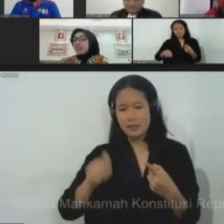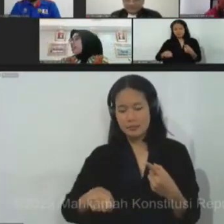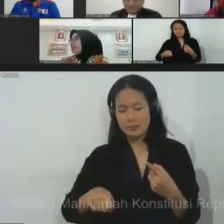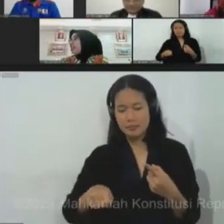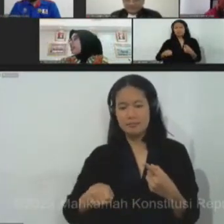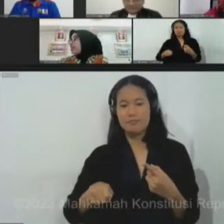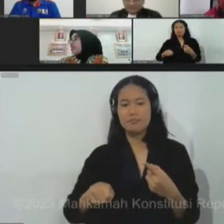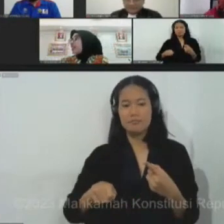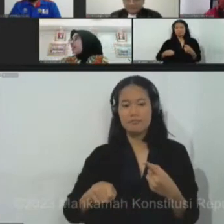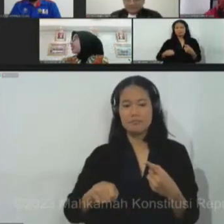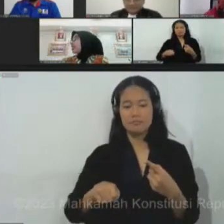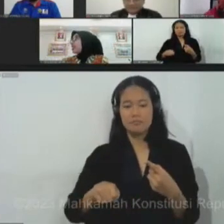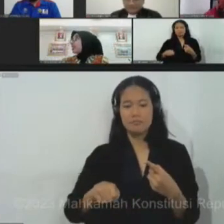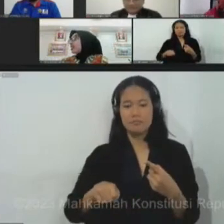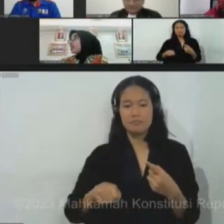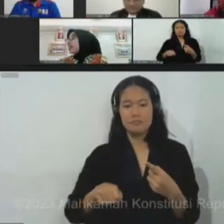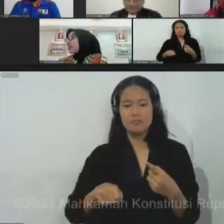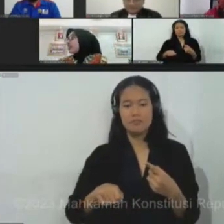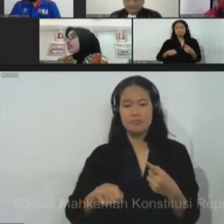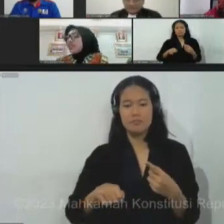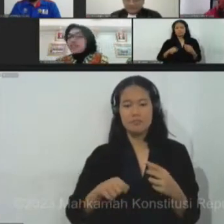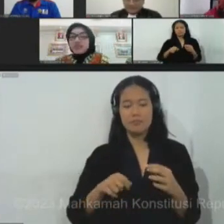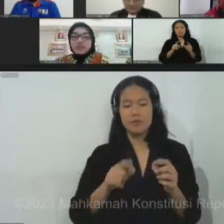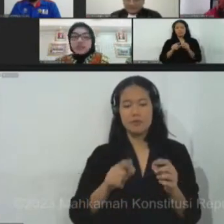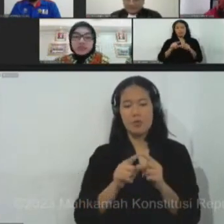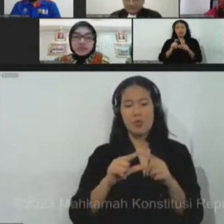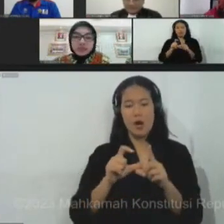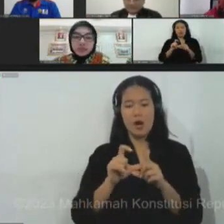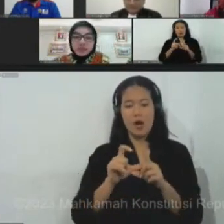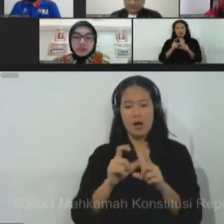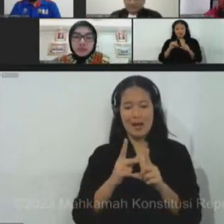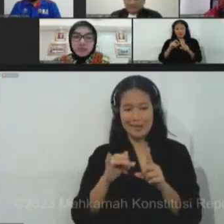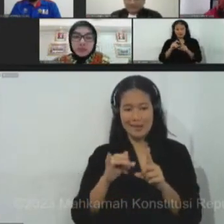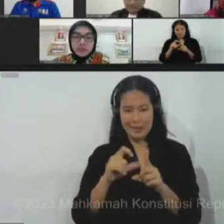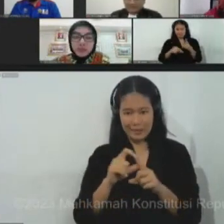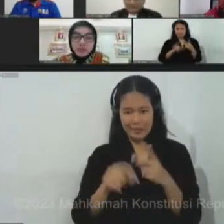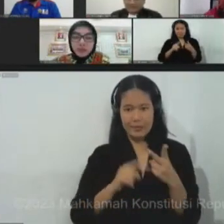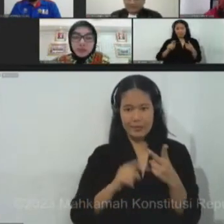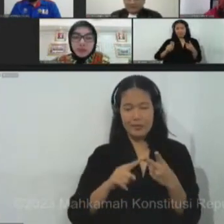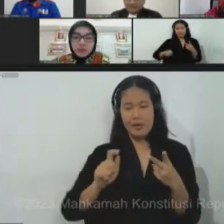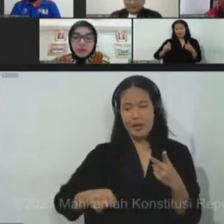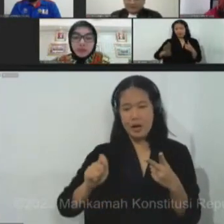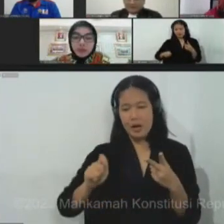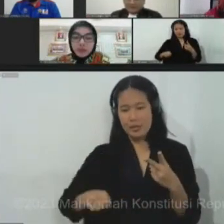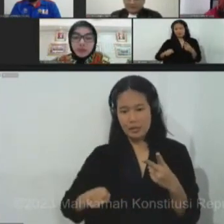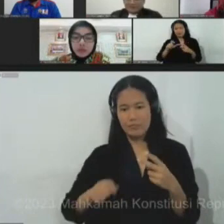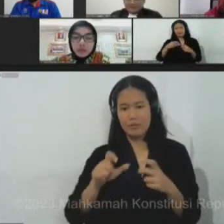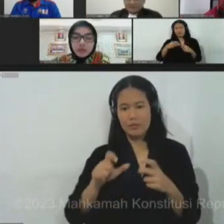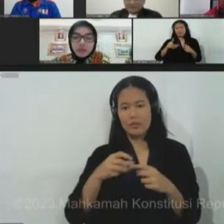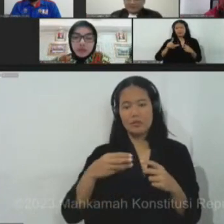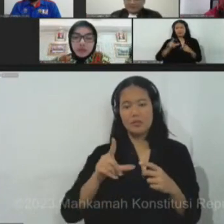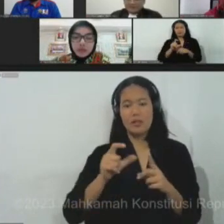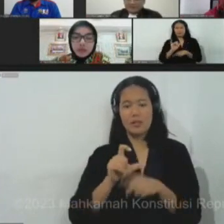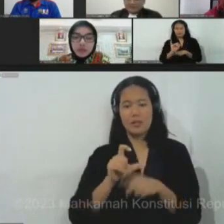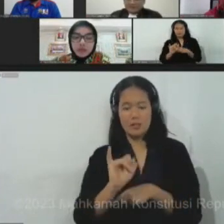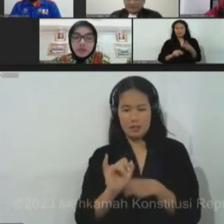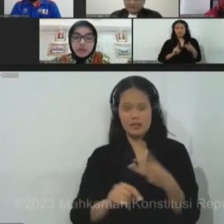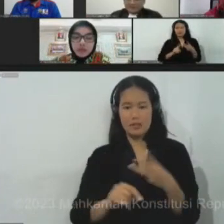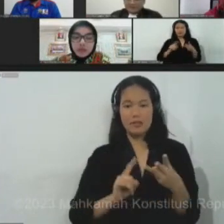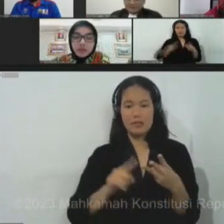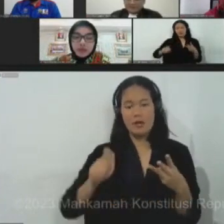wah Adam hakim konstitusi saldi Isra hakim konstitusi Eni